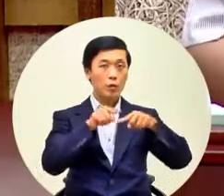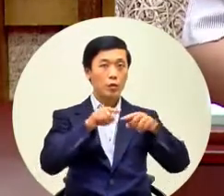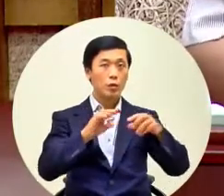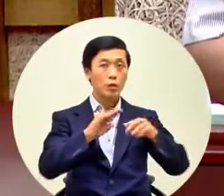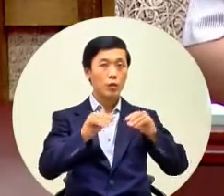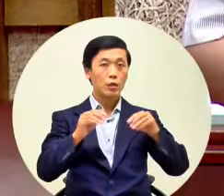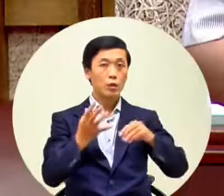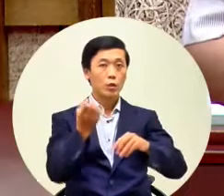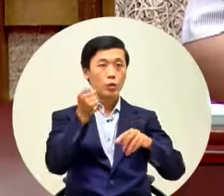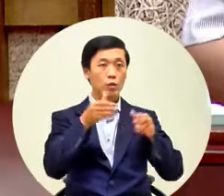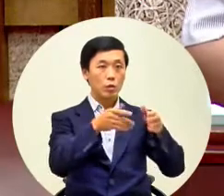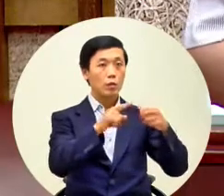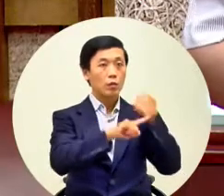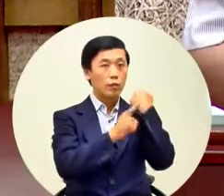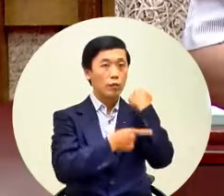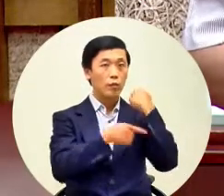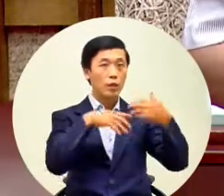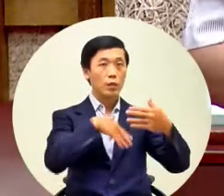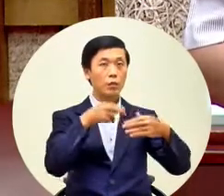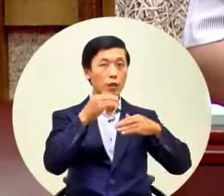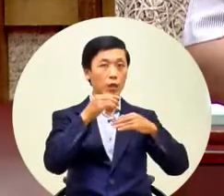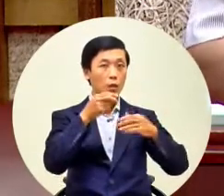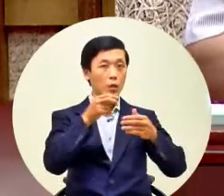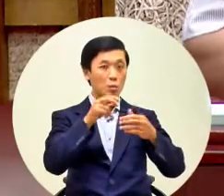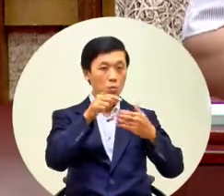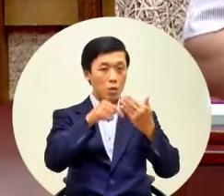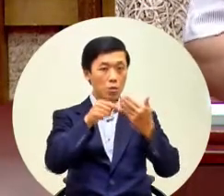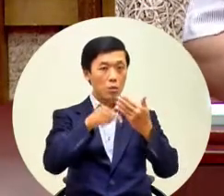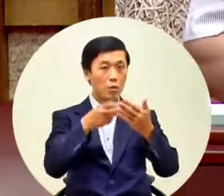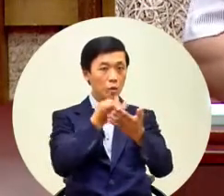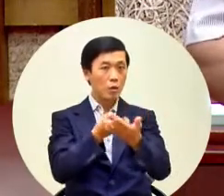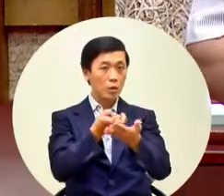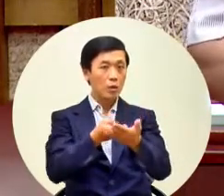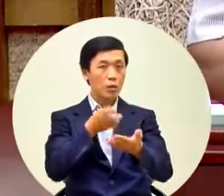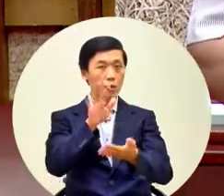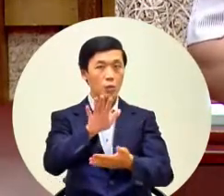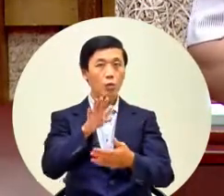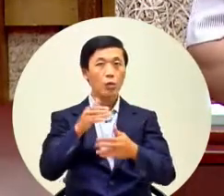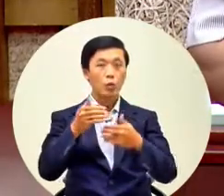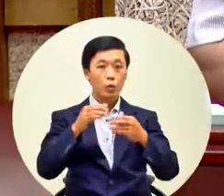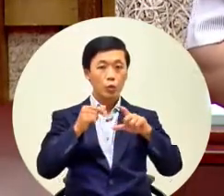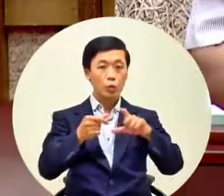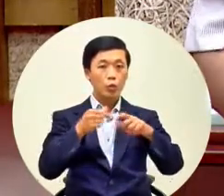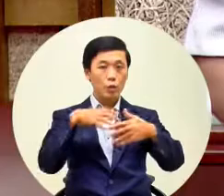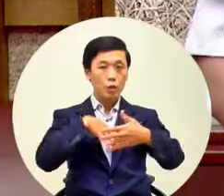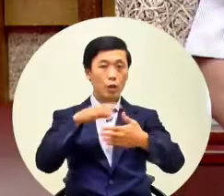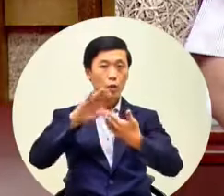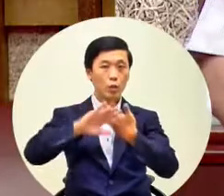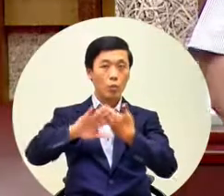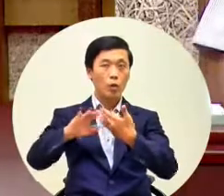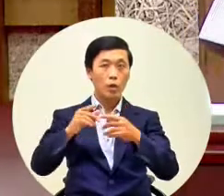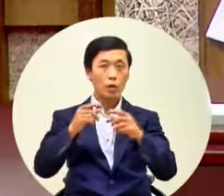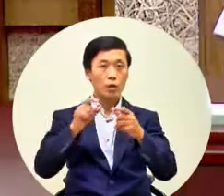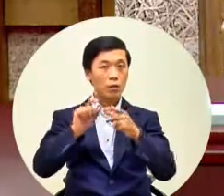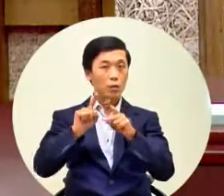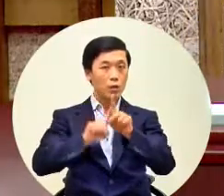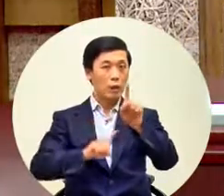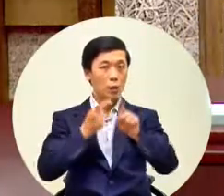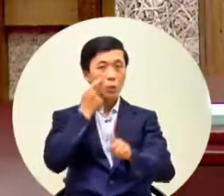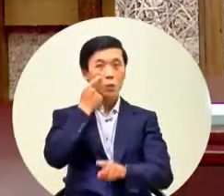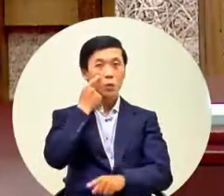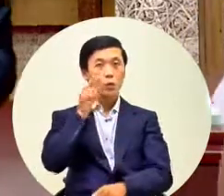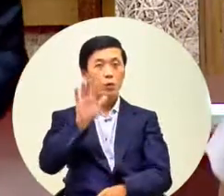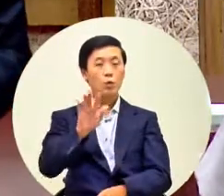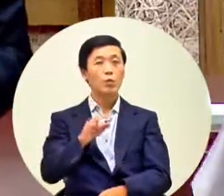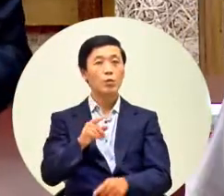法规上面它是有规范的，蛮严谨的啊。区内跟区外那个属性是差很多啊。 好，谢谢、啊、谢谢局